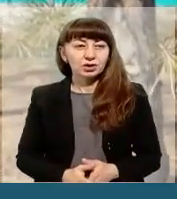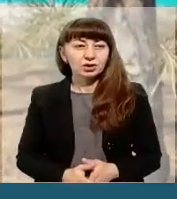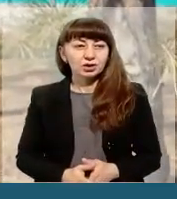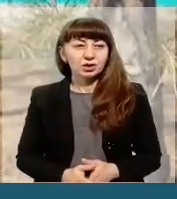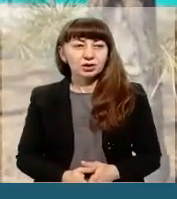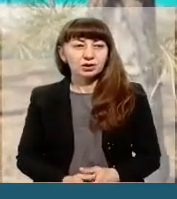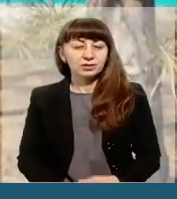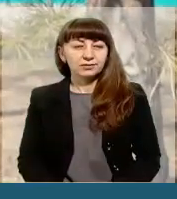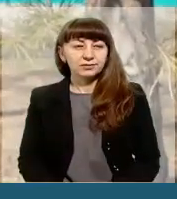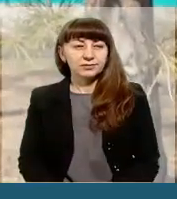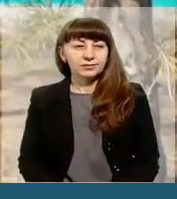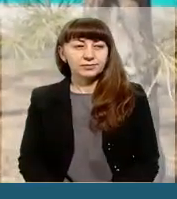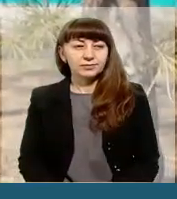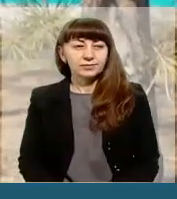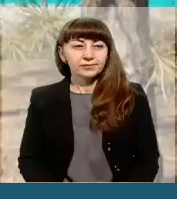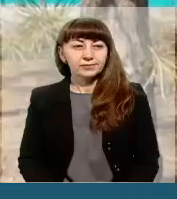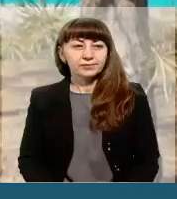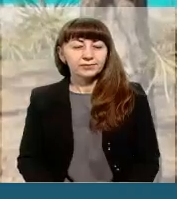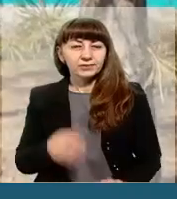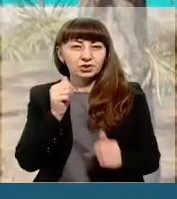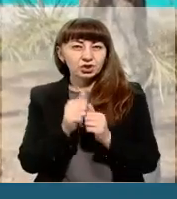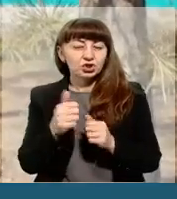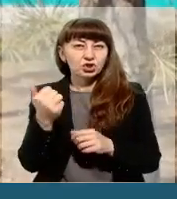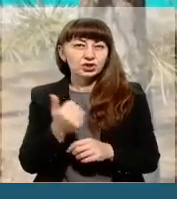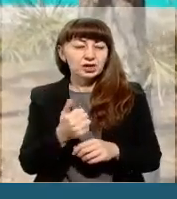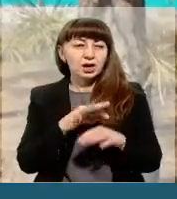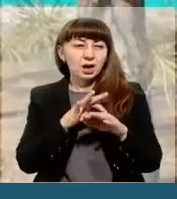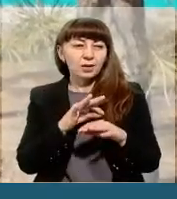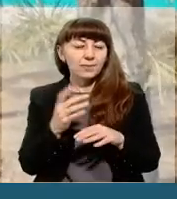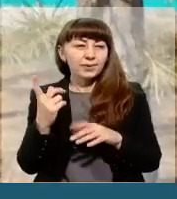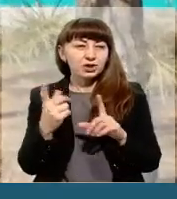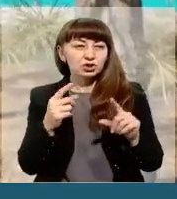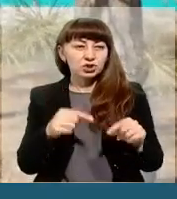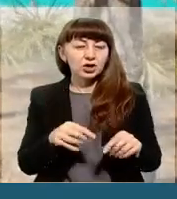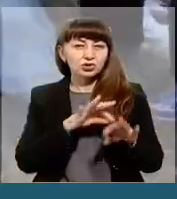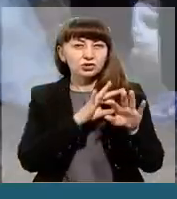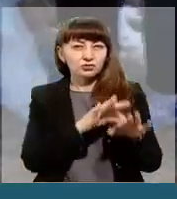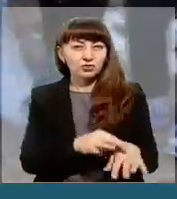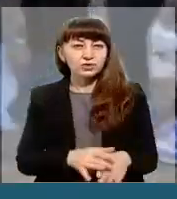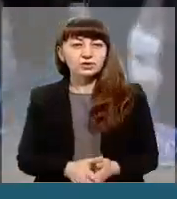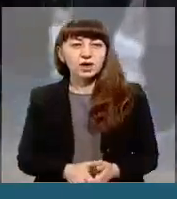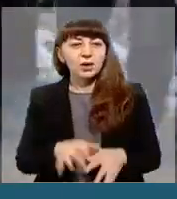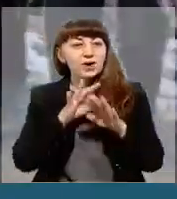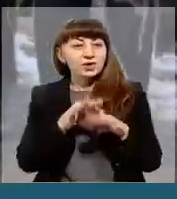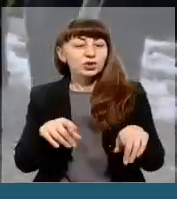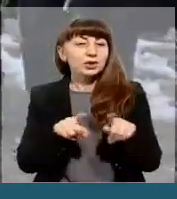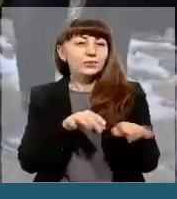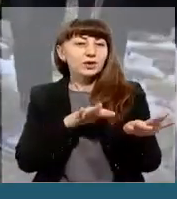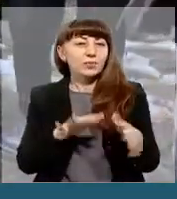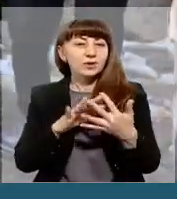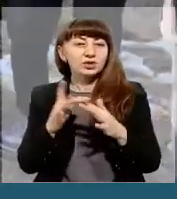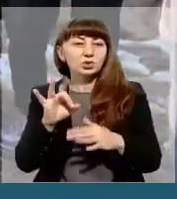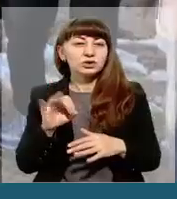пластиковые бутылки. И еженедельно их потом приезжают сюда и производят вывоз. Проводить подобные мероприятия в